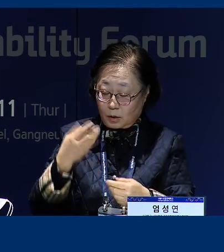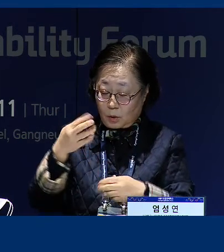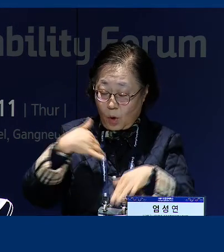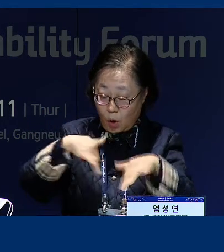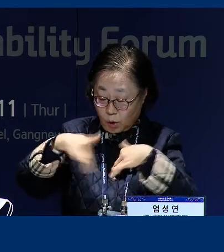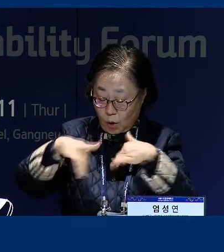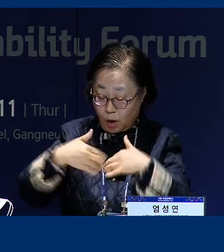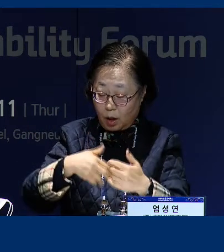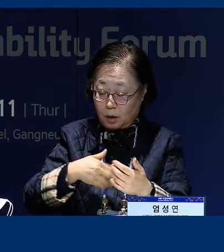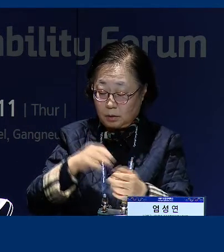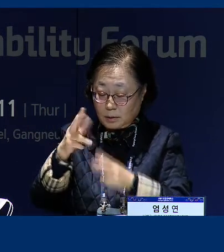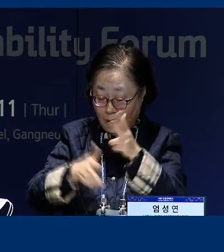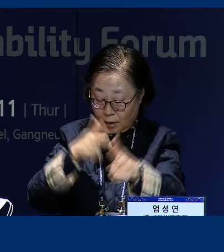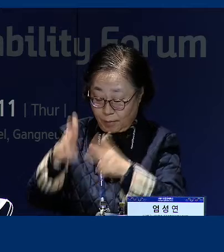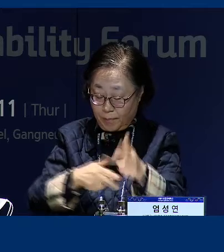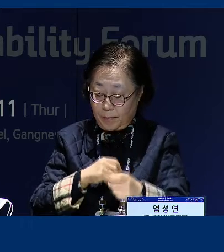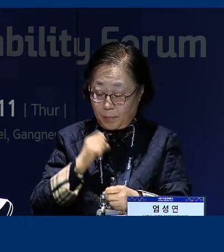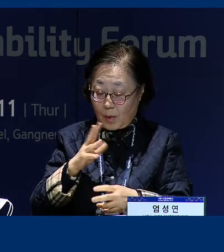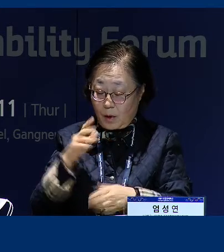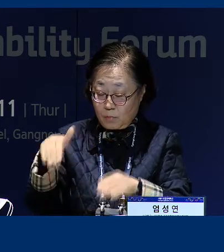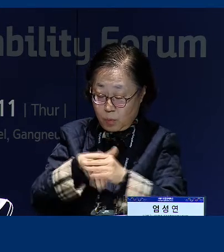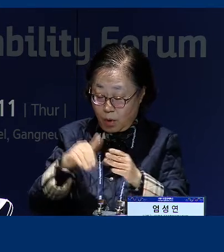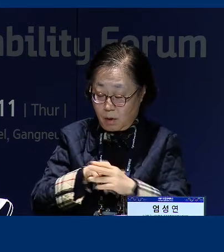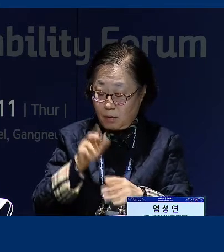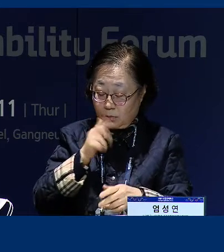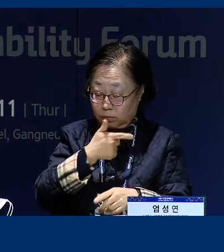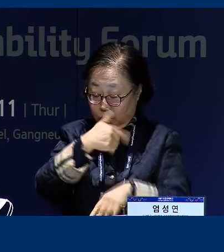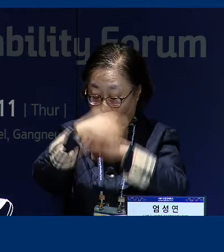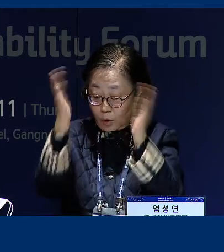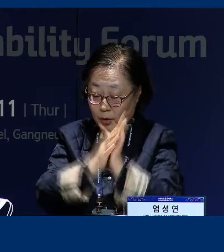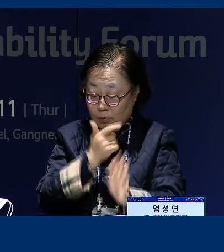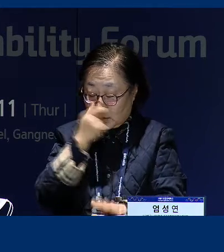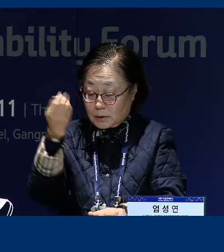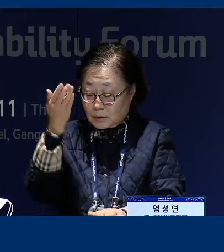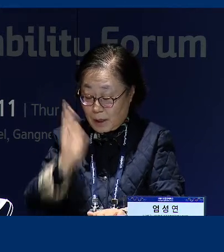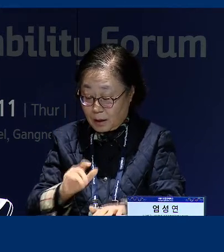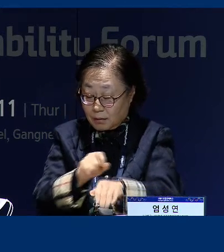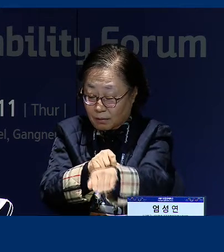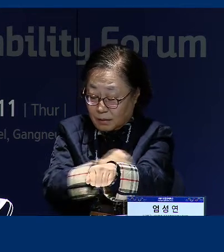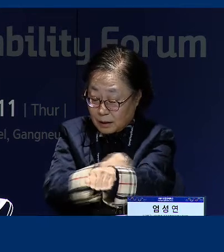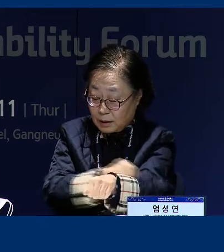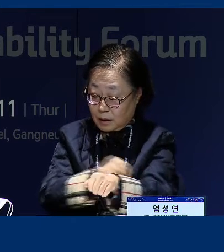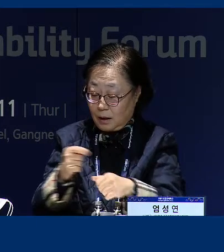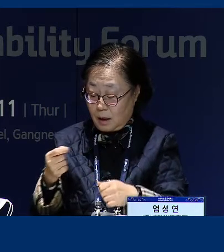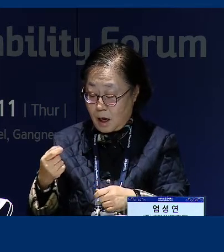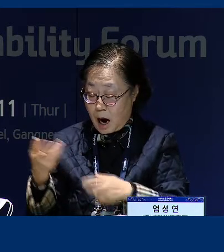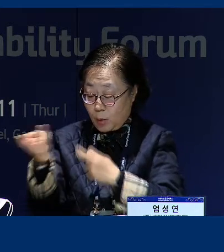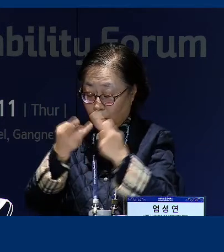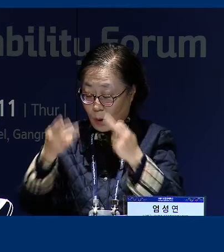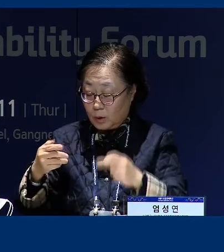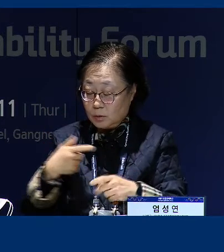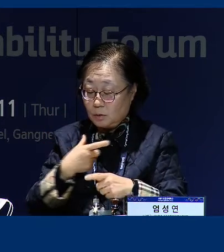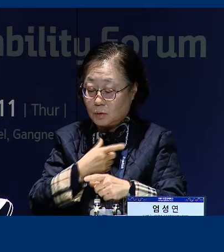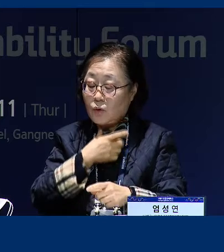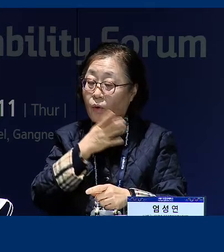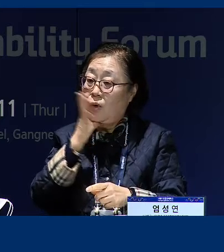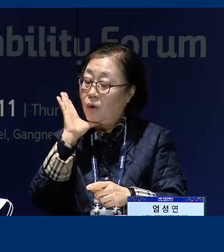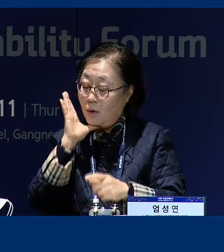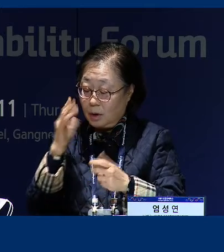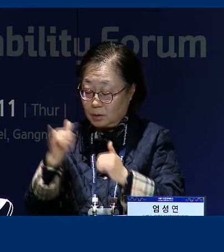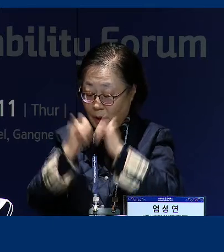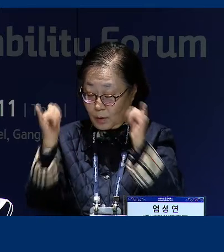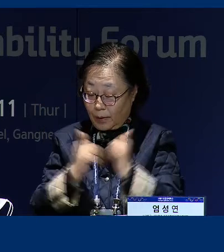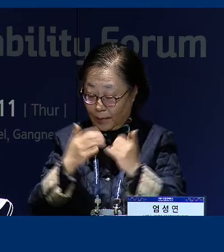인프라가 부족합니다. 도내 교통, 산업, 문화시설 이런 것들이 부족하지만